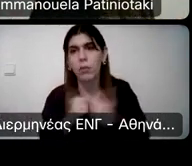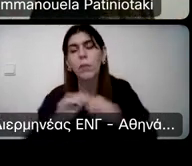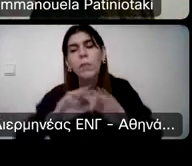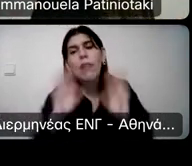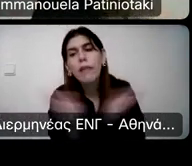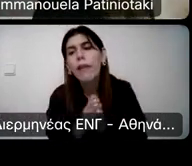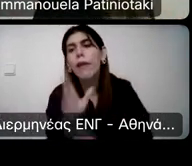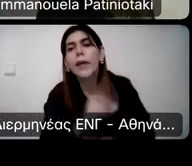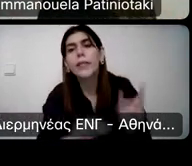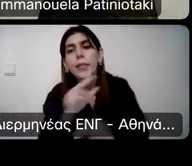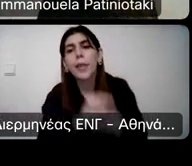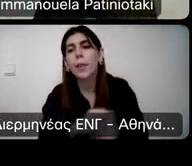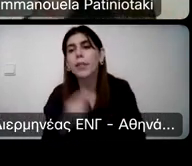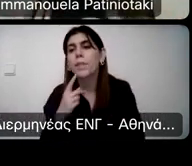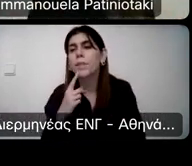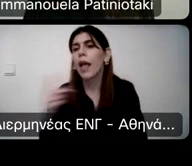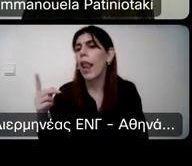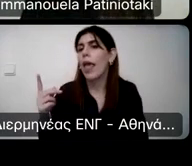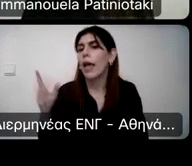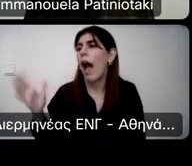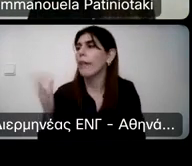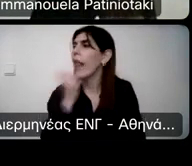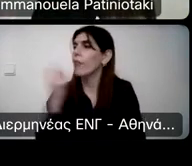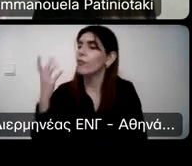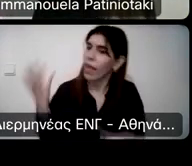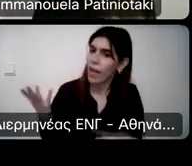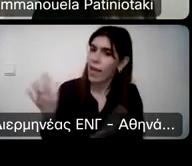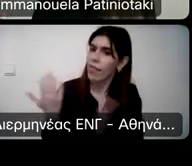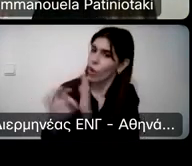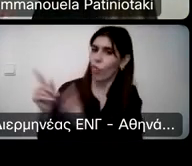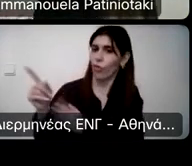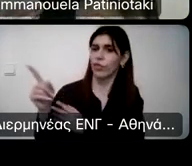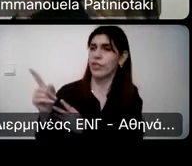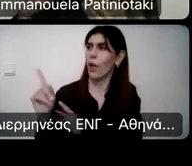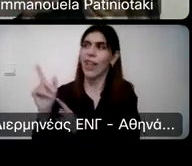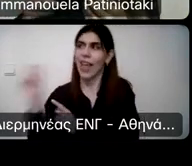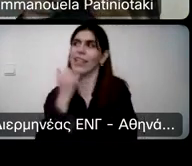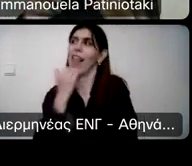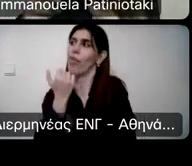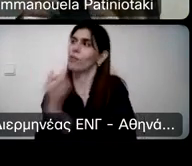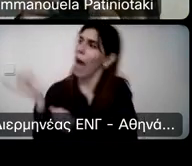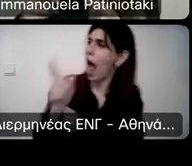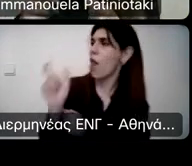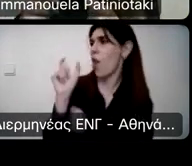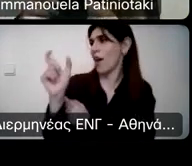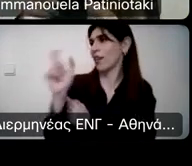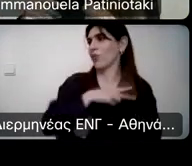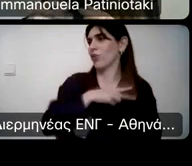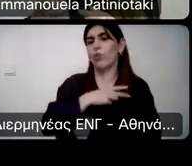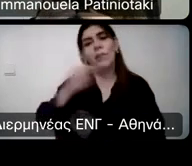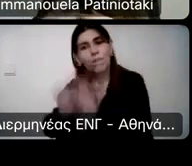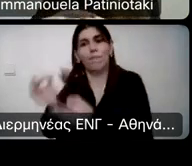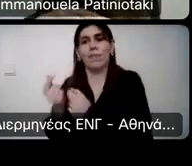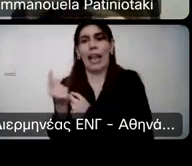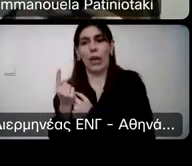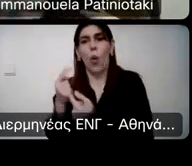ακούμε ένα λάθος και να λέμε πριν δεν είναι έτσι, είναι αλλιώς. Αλλά το θέμα είναι ότι με μία λανθασμένη ορολογία